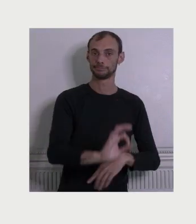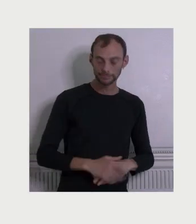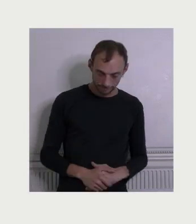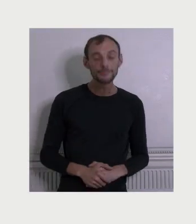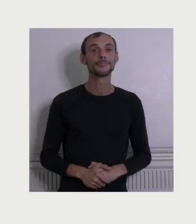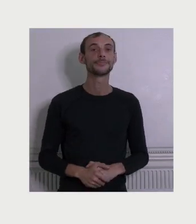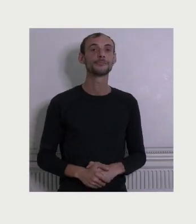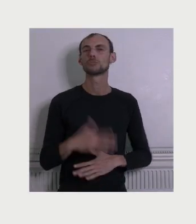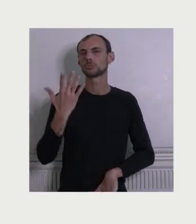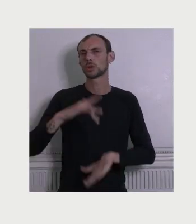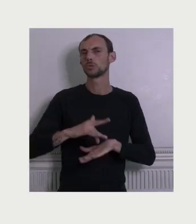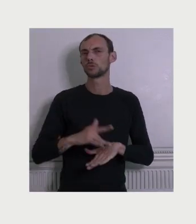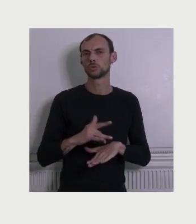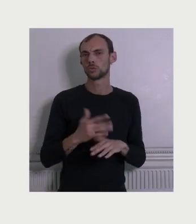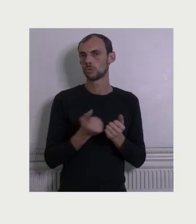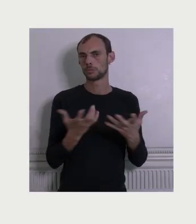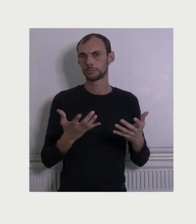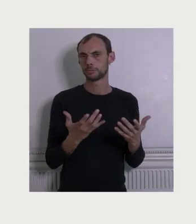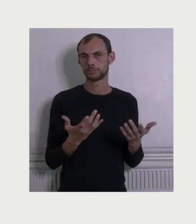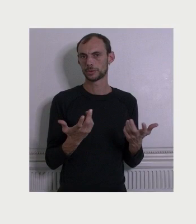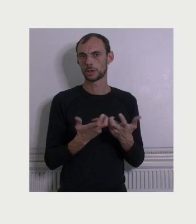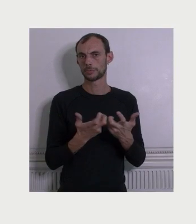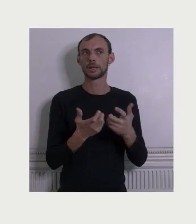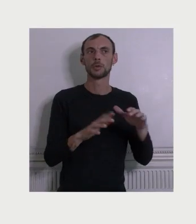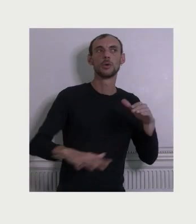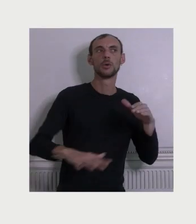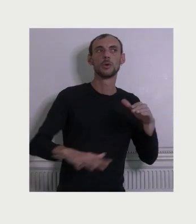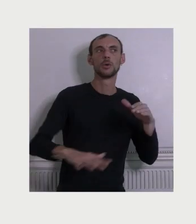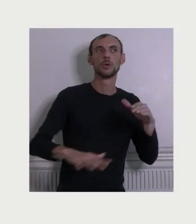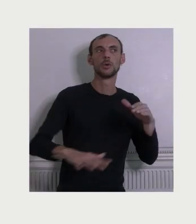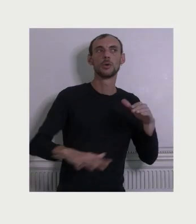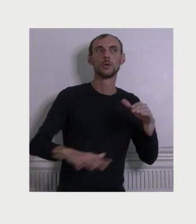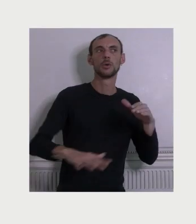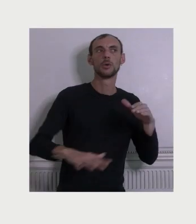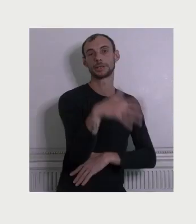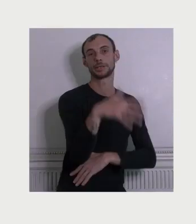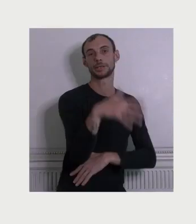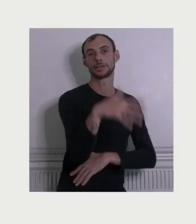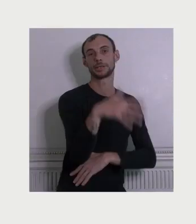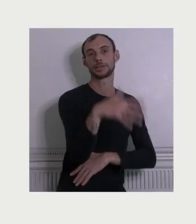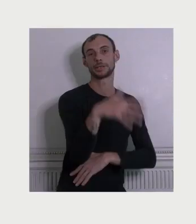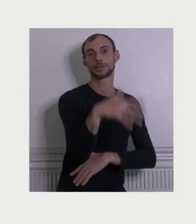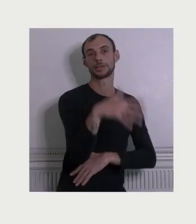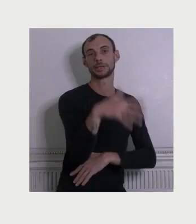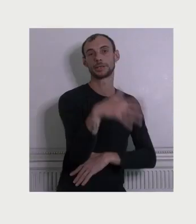puissance totale, ce qui fait qu'en fait, même quand c'est éteint, on consomme moins avant, au moment de la nuit que lorsqu'on a commencé